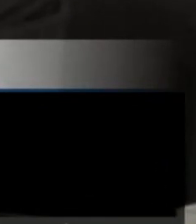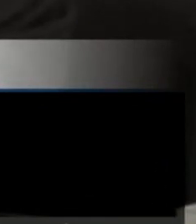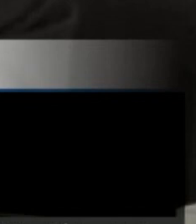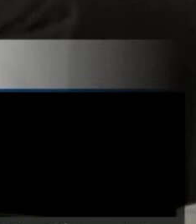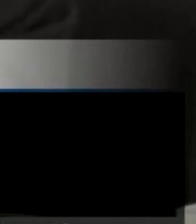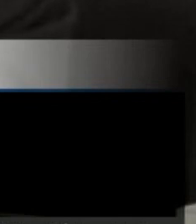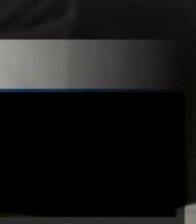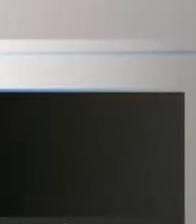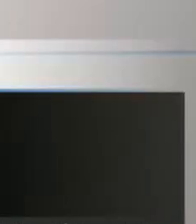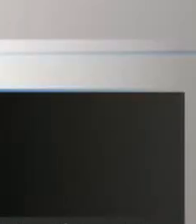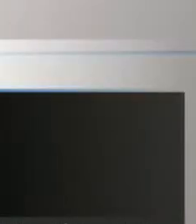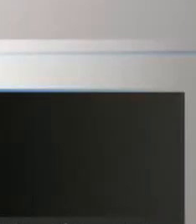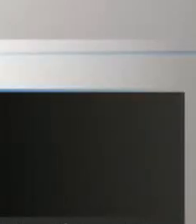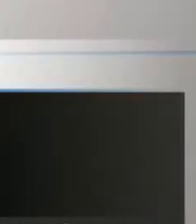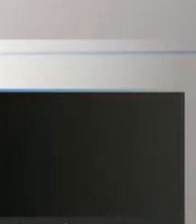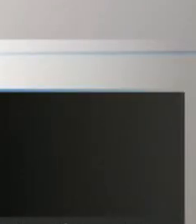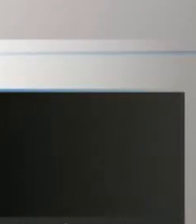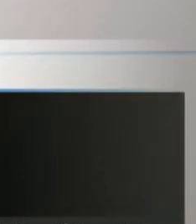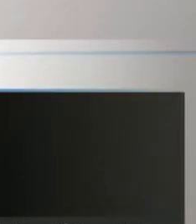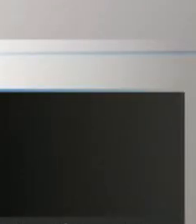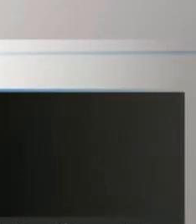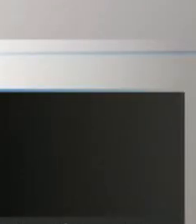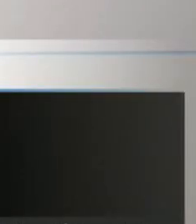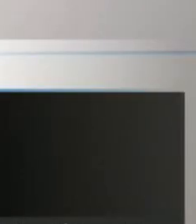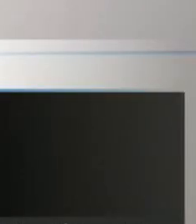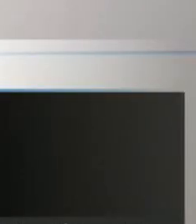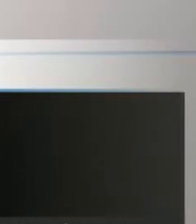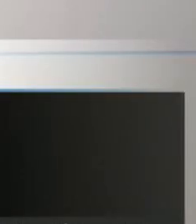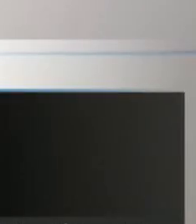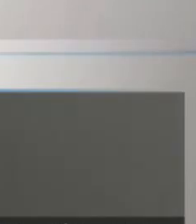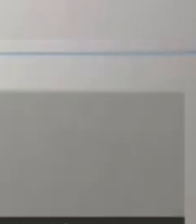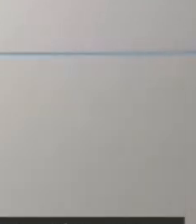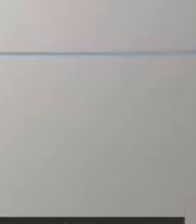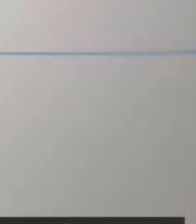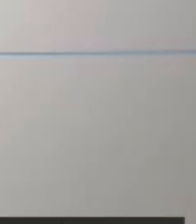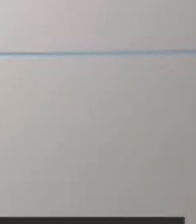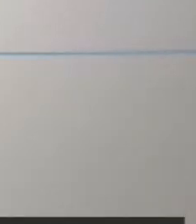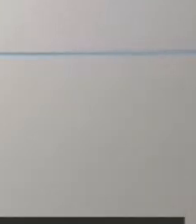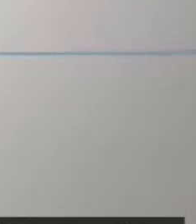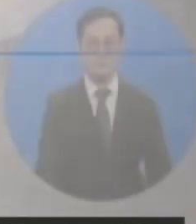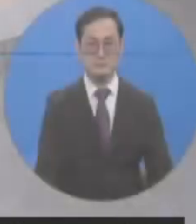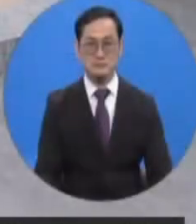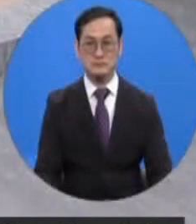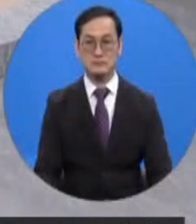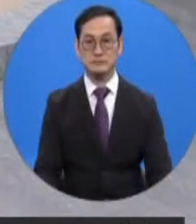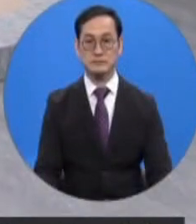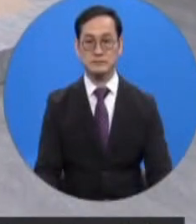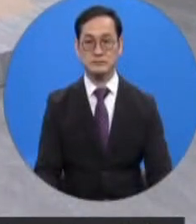오래 못 갑니다. 그래서 제가 사필 규정을 믿는 거죠.